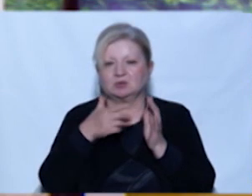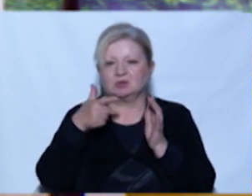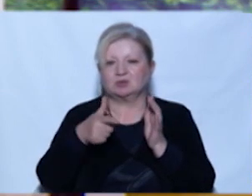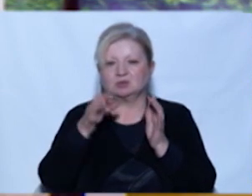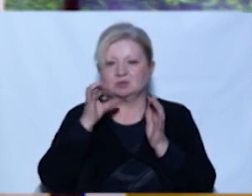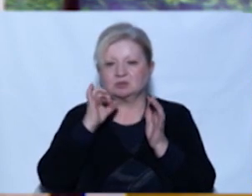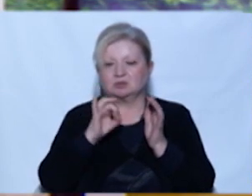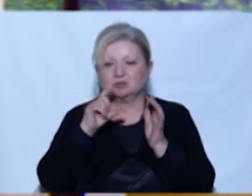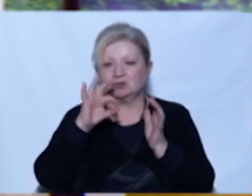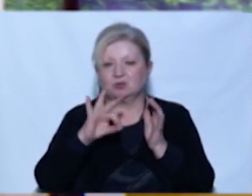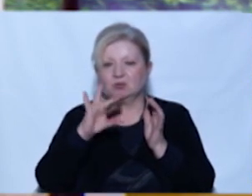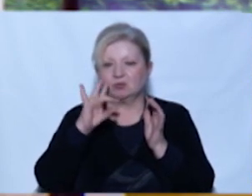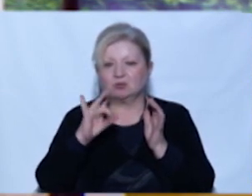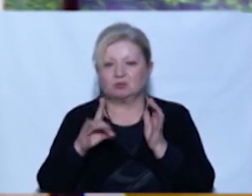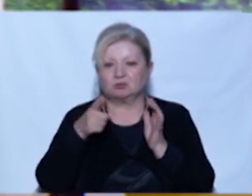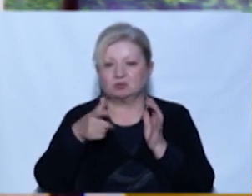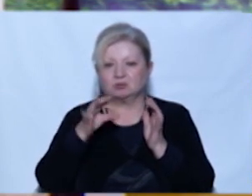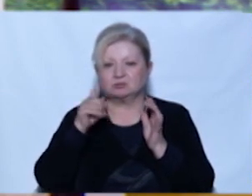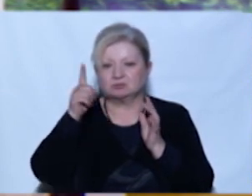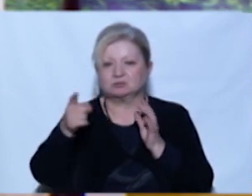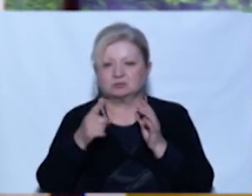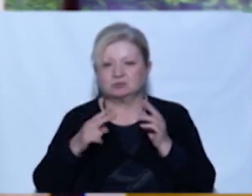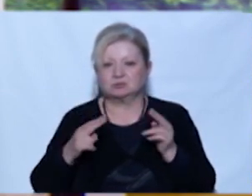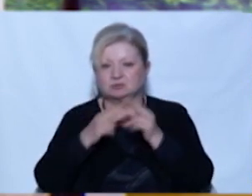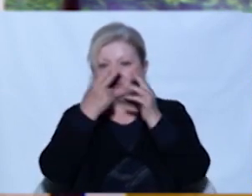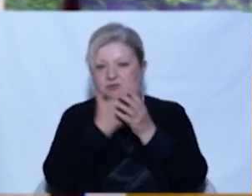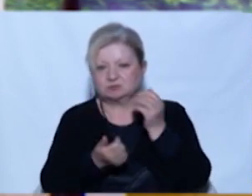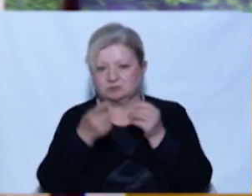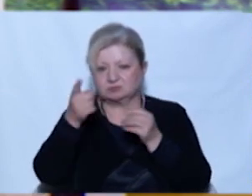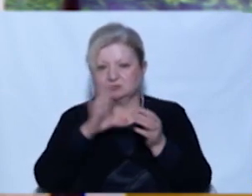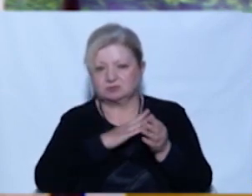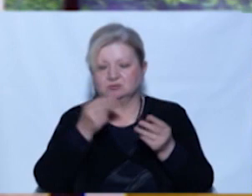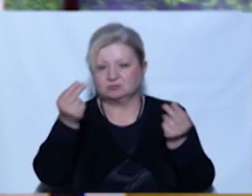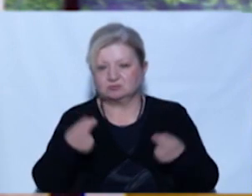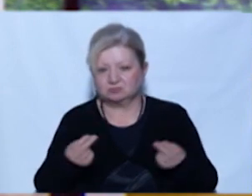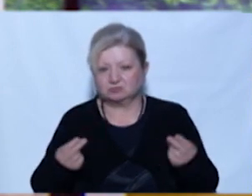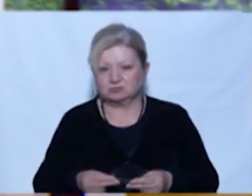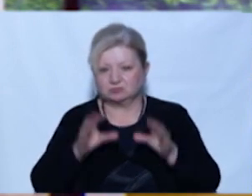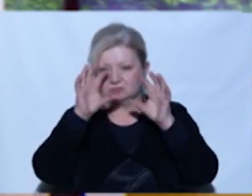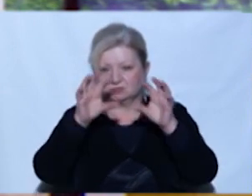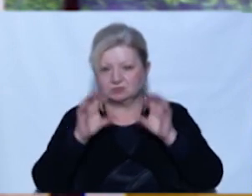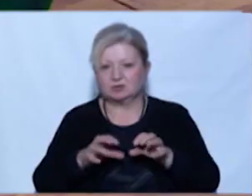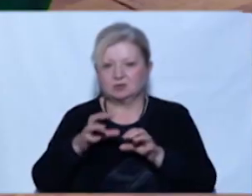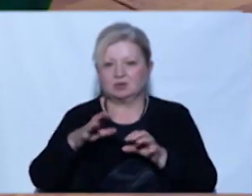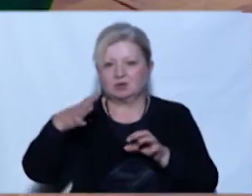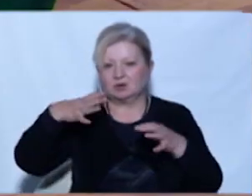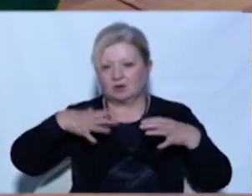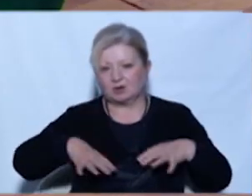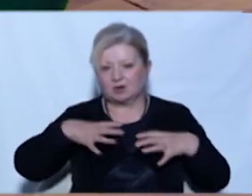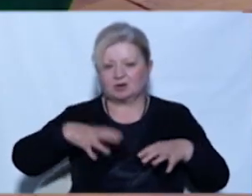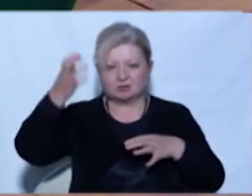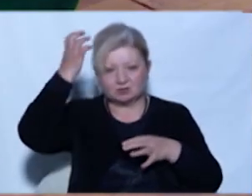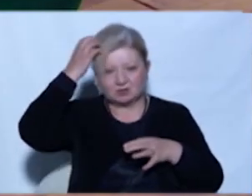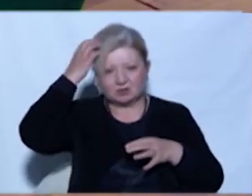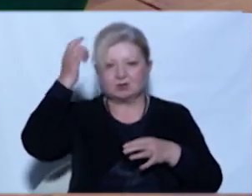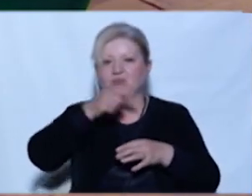გიორგიევსკში ჩრდილოეთ კავკასიის ციხესიმაგრეში დაიდო ხელშეკრულება Karlkakhetis samefosa da Rusetis imperias